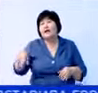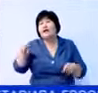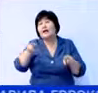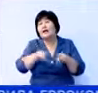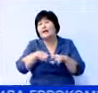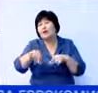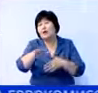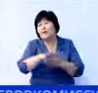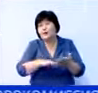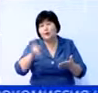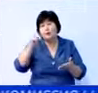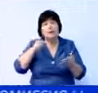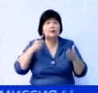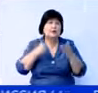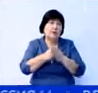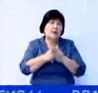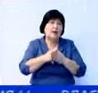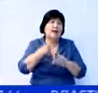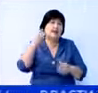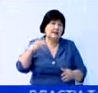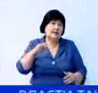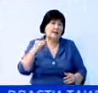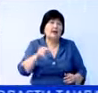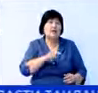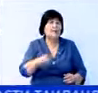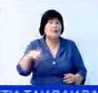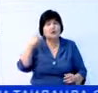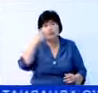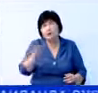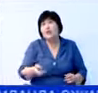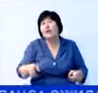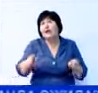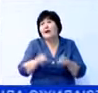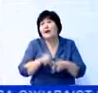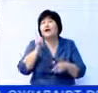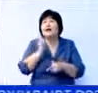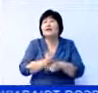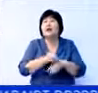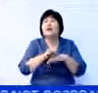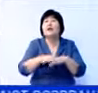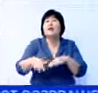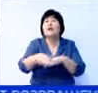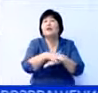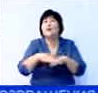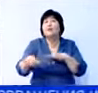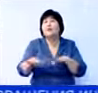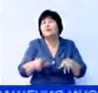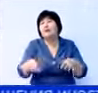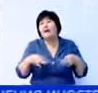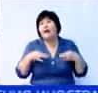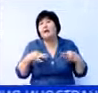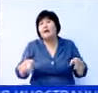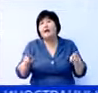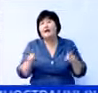классов, продолжат свое обучение до 30 мая текущего года. Как и ранее, запрещено проведение массовых мероприятий и торжеств, а